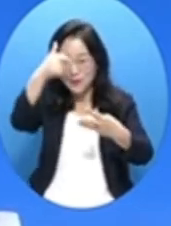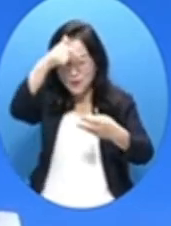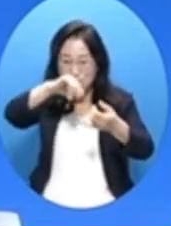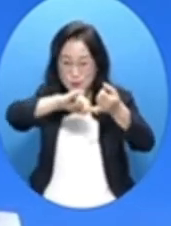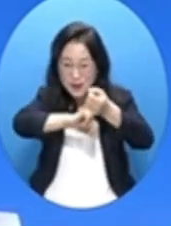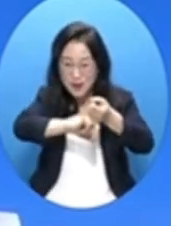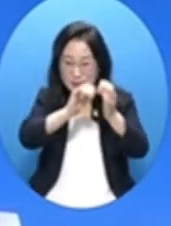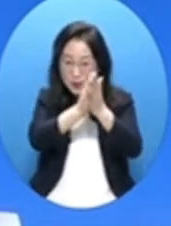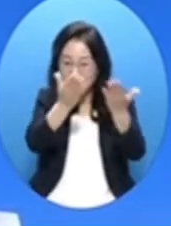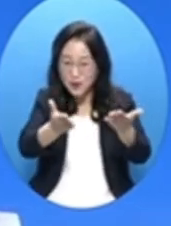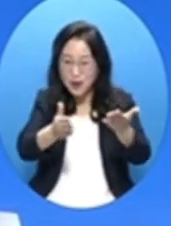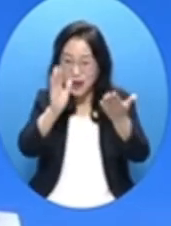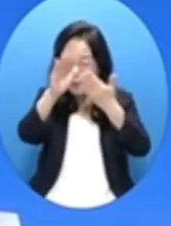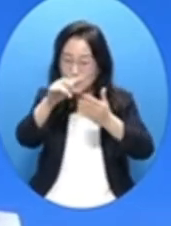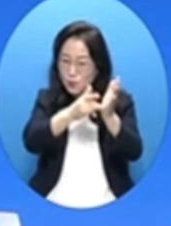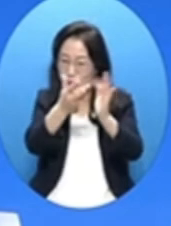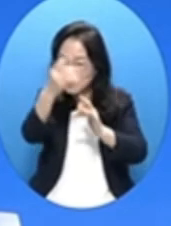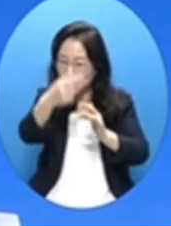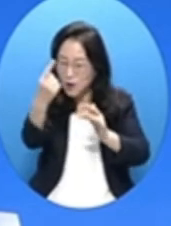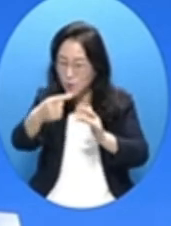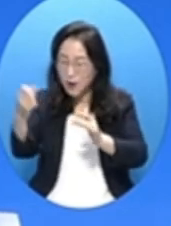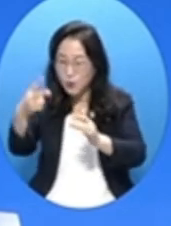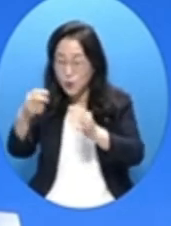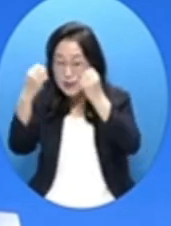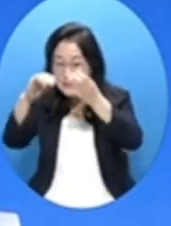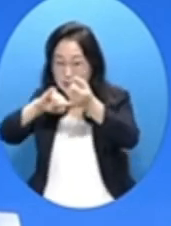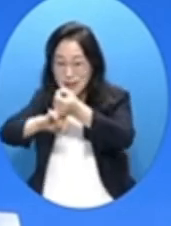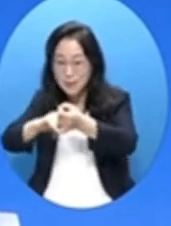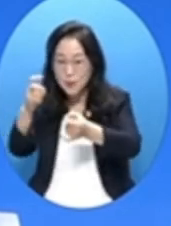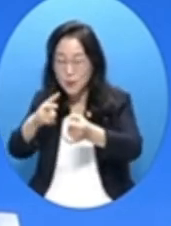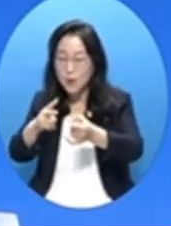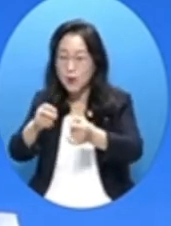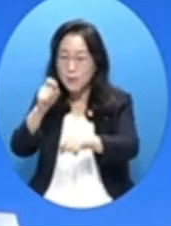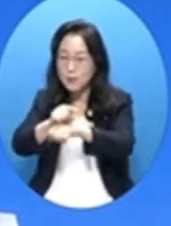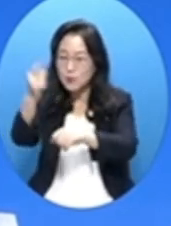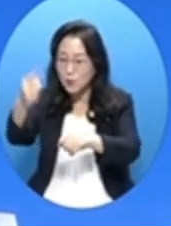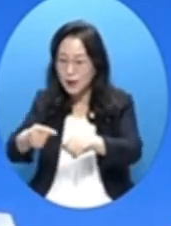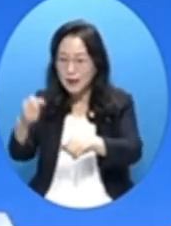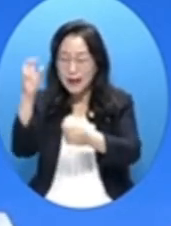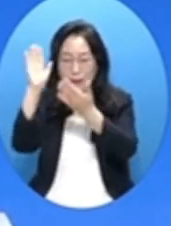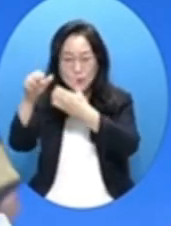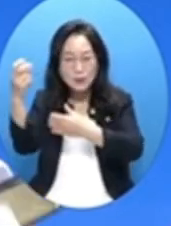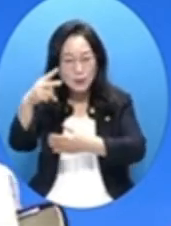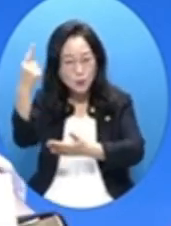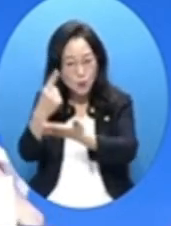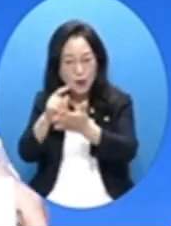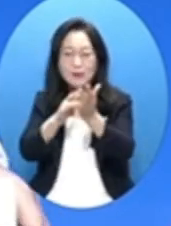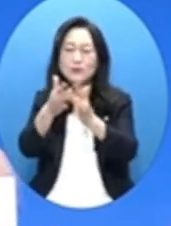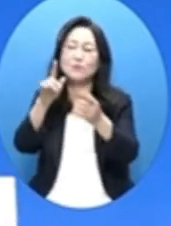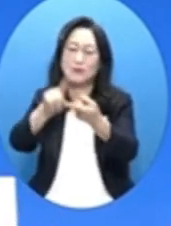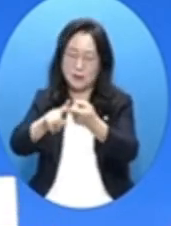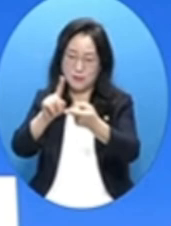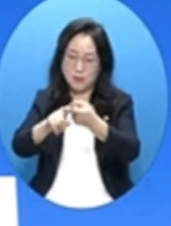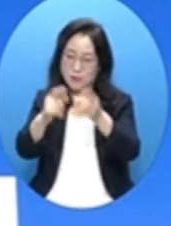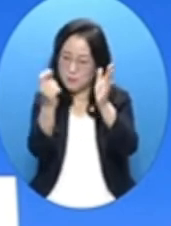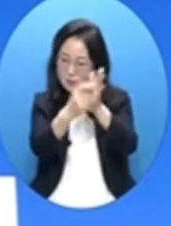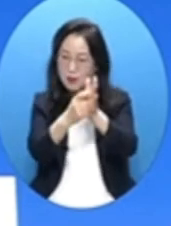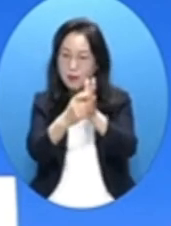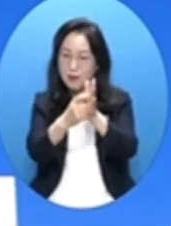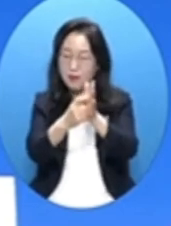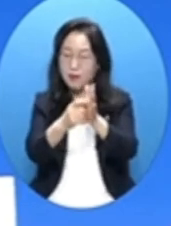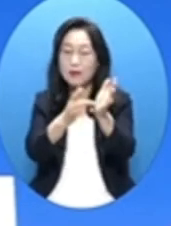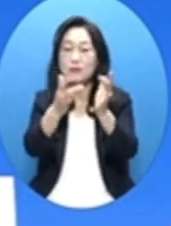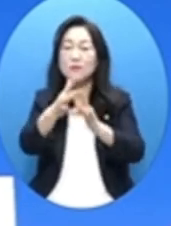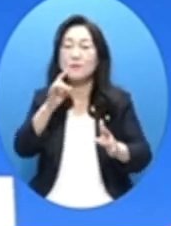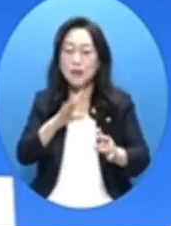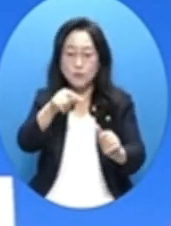신약 성경은 이미 오신 예수님, 다시 오실 예수님에 대해서 말씀하고 있는데 예수님만이 우리의 구세주라는 것을